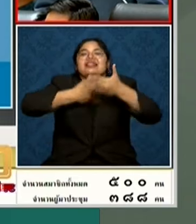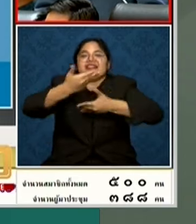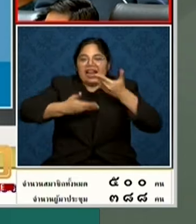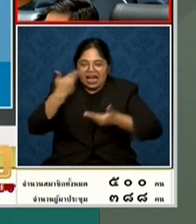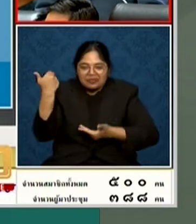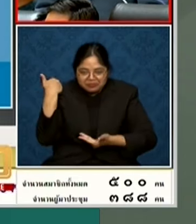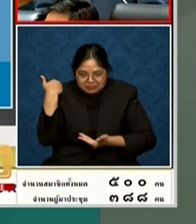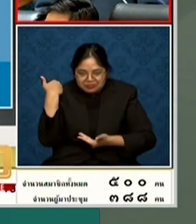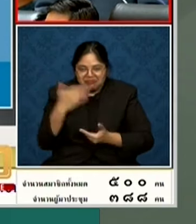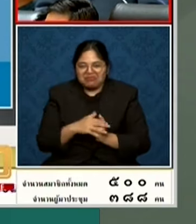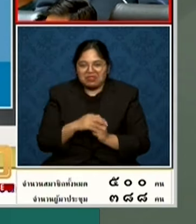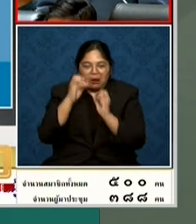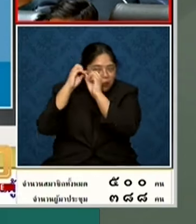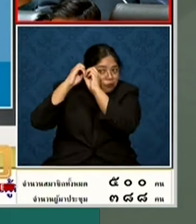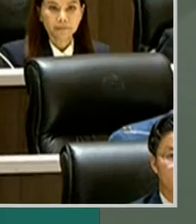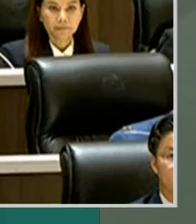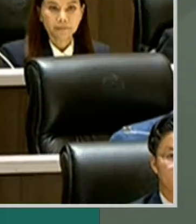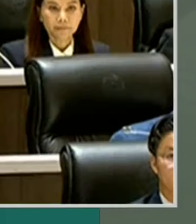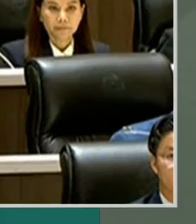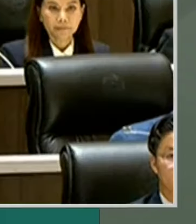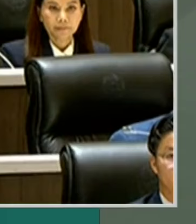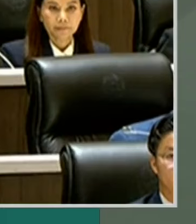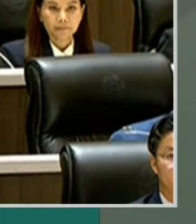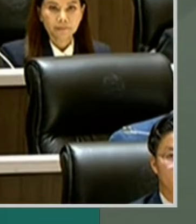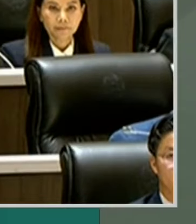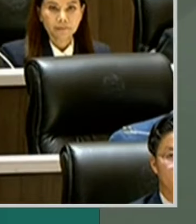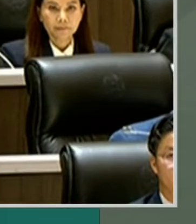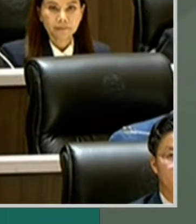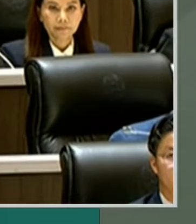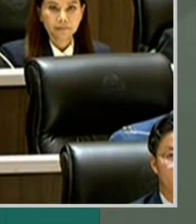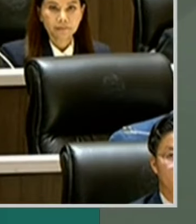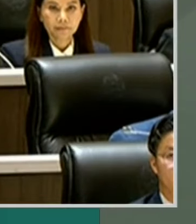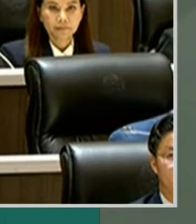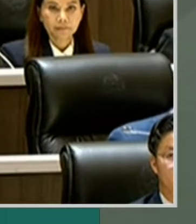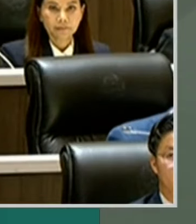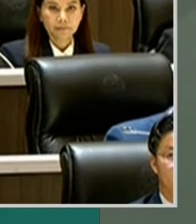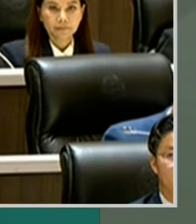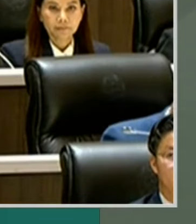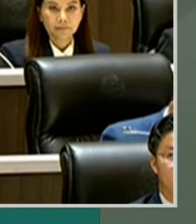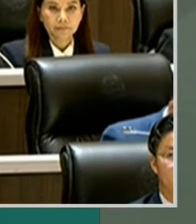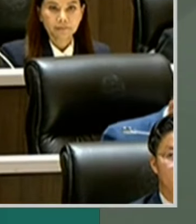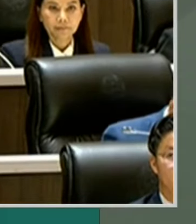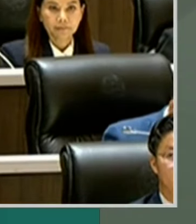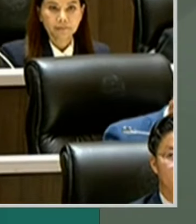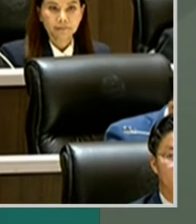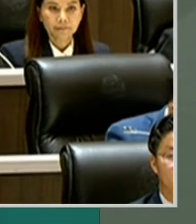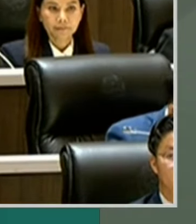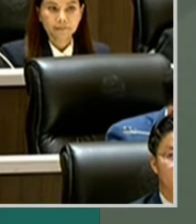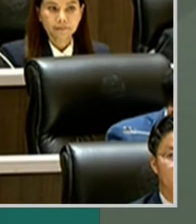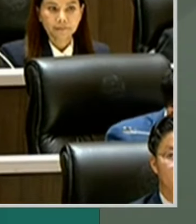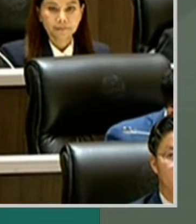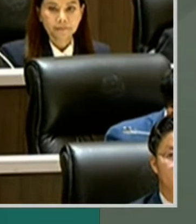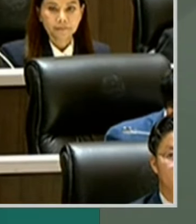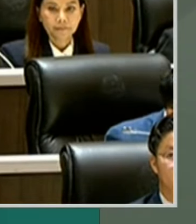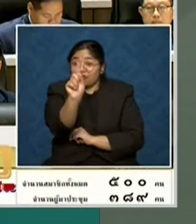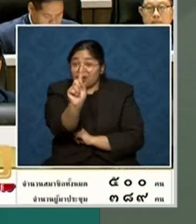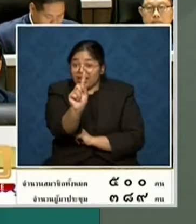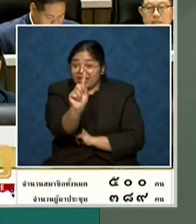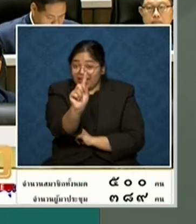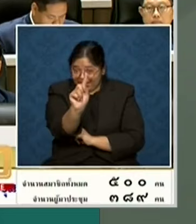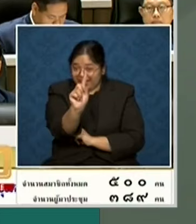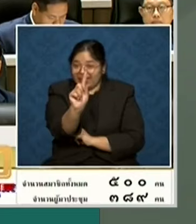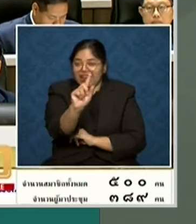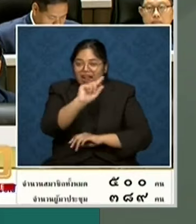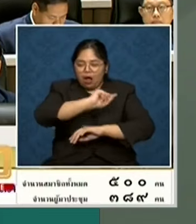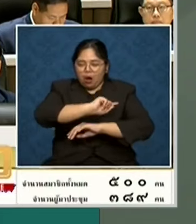ครับรักชื่นชมอุดมการณ์ของปฏิบัติแต่ถ้าตัดสินใจแบบนี้นั่นคือจุดจบเลยฮะซ ึ่ งมันจะเป็นความสาแก่ใจกับพรรคแ